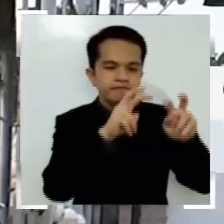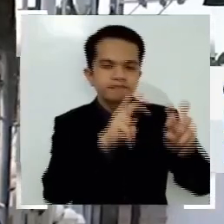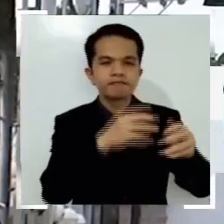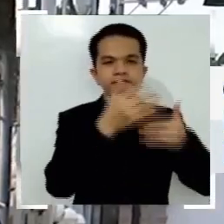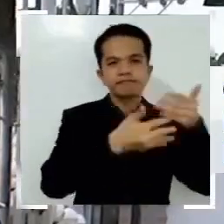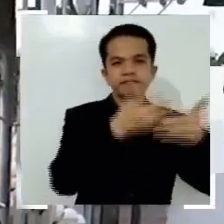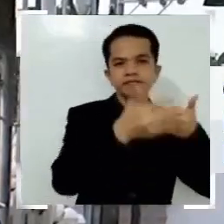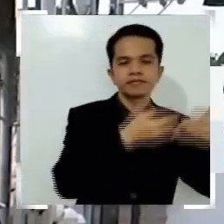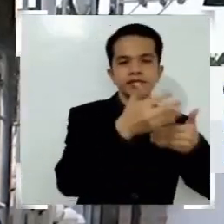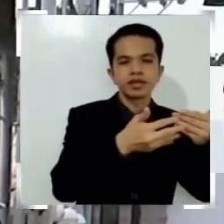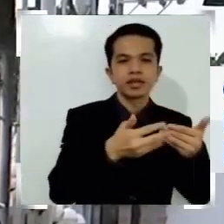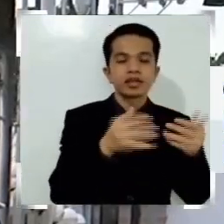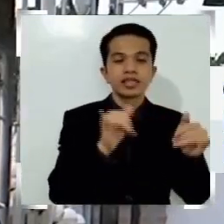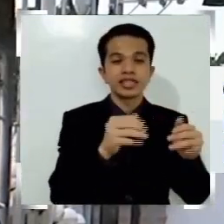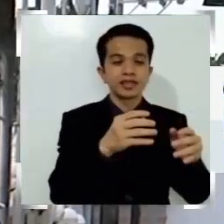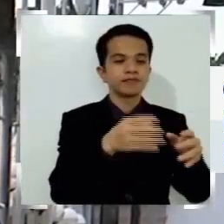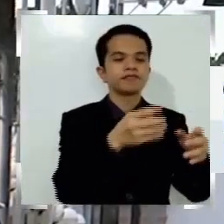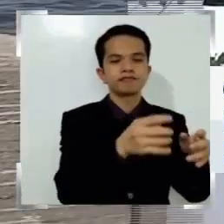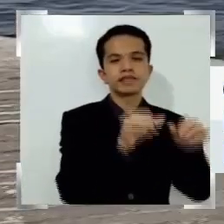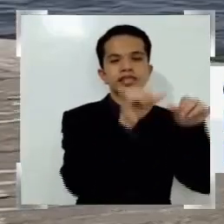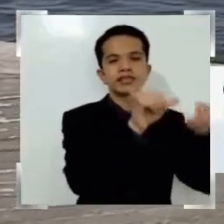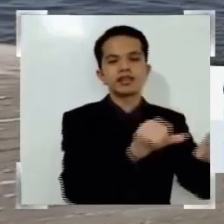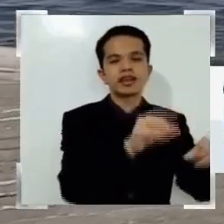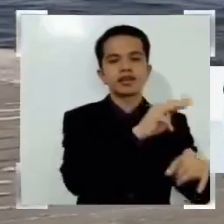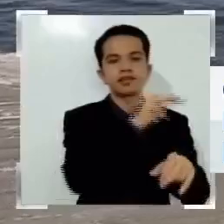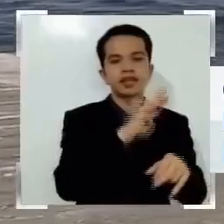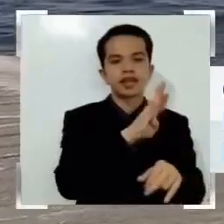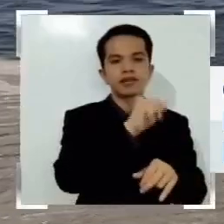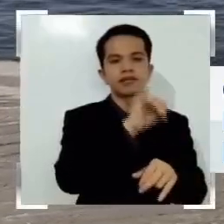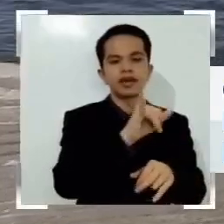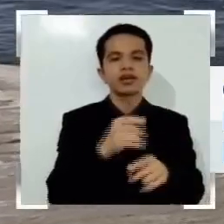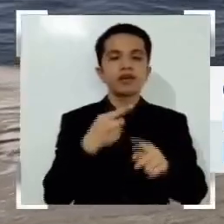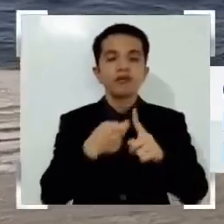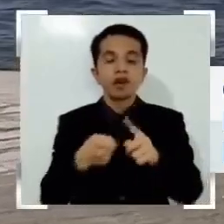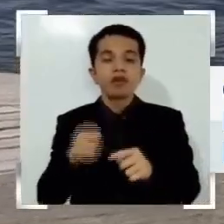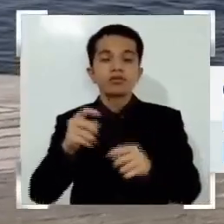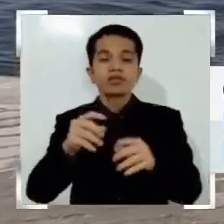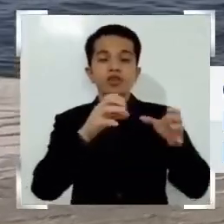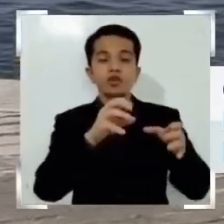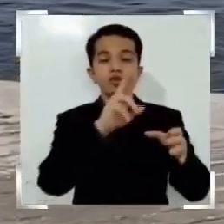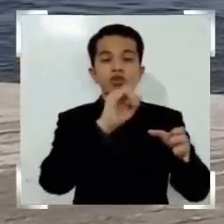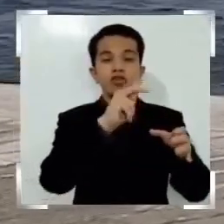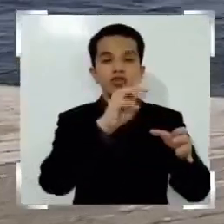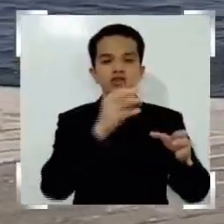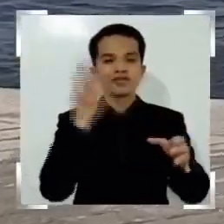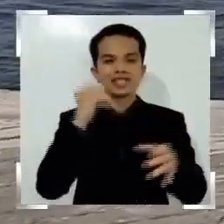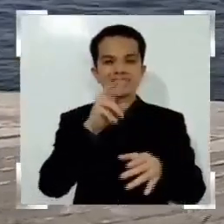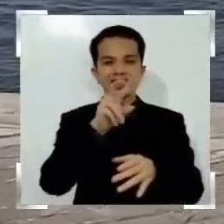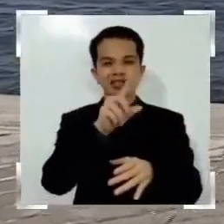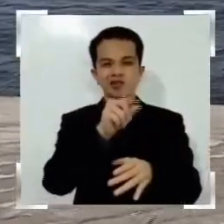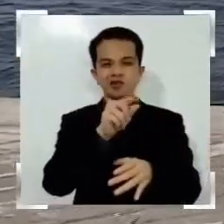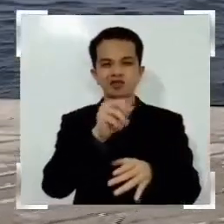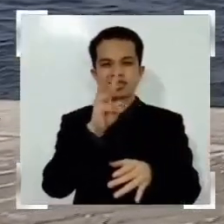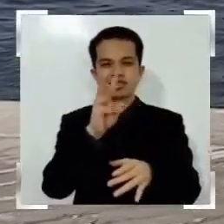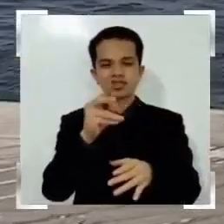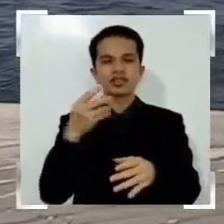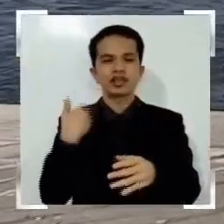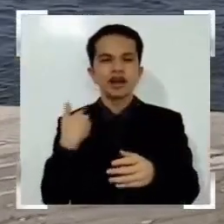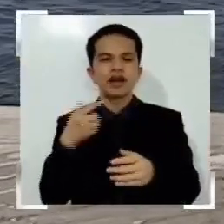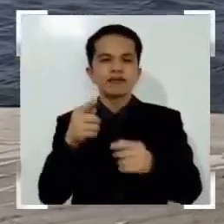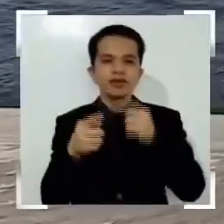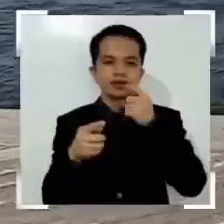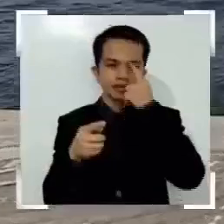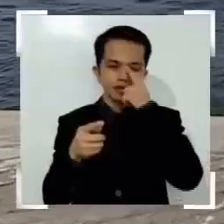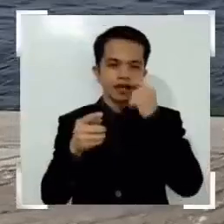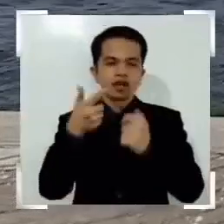tanker sa Pier 13 sa Manila Bay. Ayon sa Bureau of Customs noong 2016, tinatayang 26.87 billion pesos ang